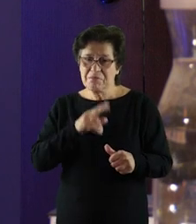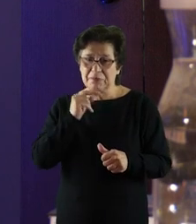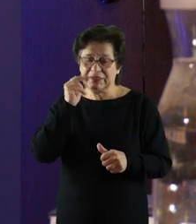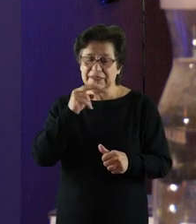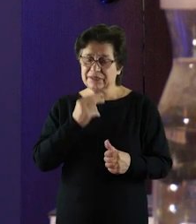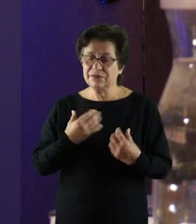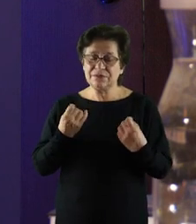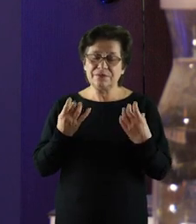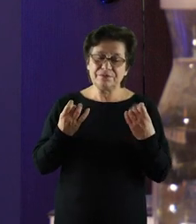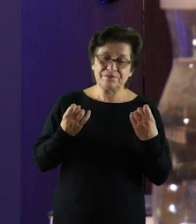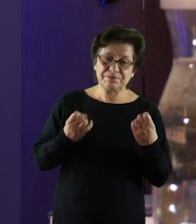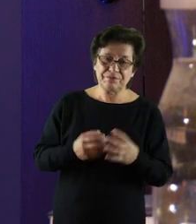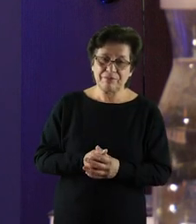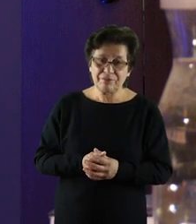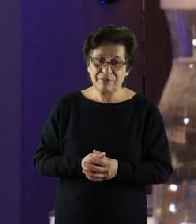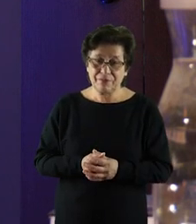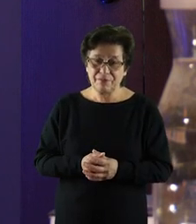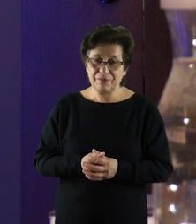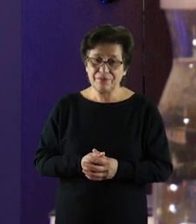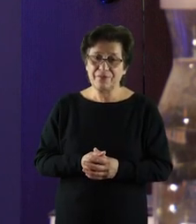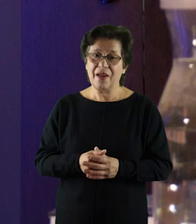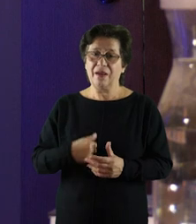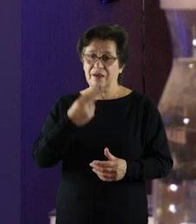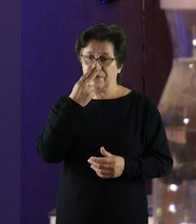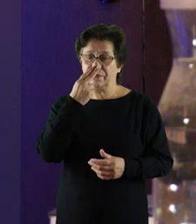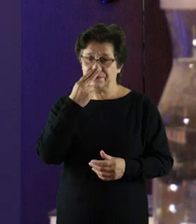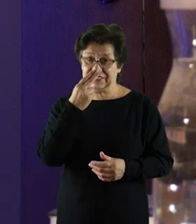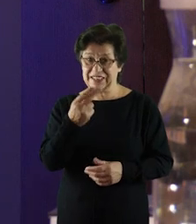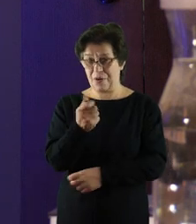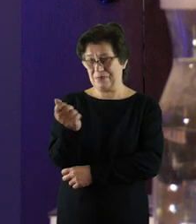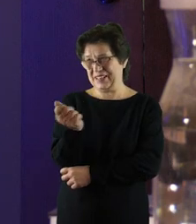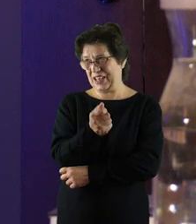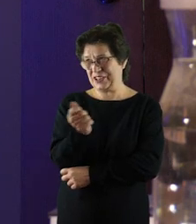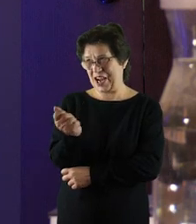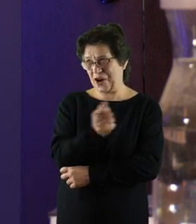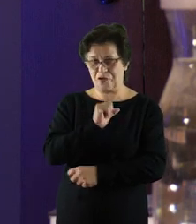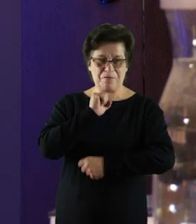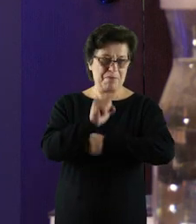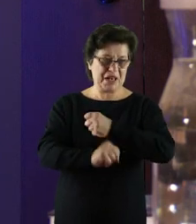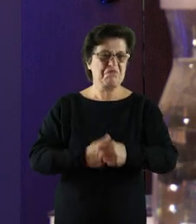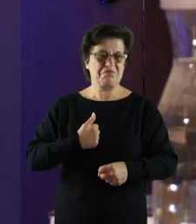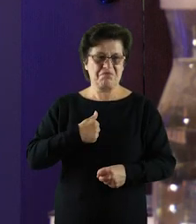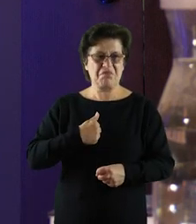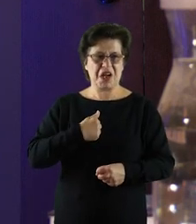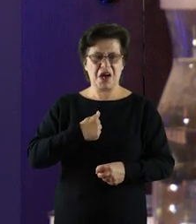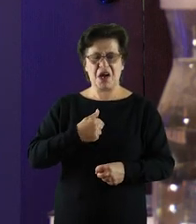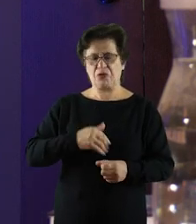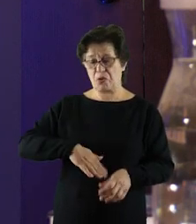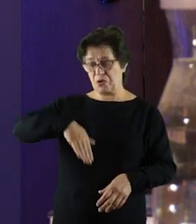zrobiliśmy z naszym salonem. No i widziałam strażaków w pracy i pomyślałam, że jak dorosnę, to będę